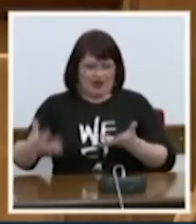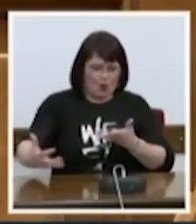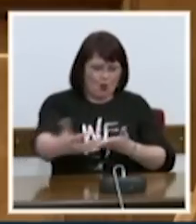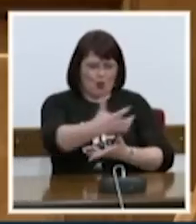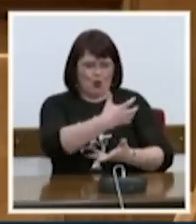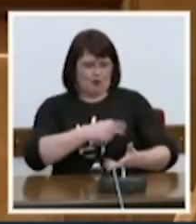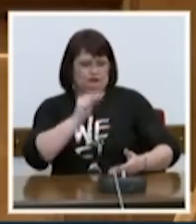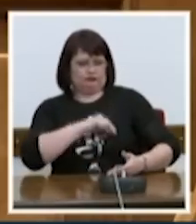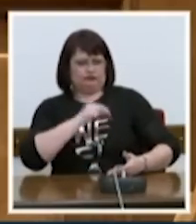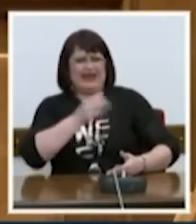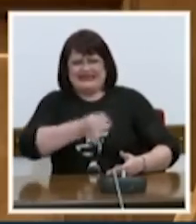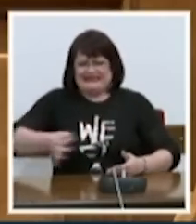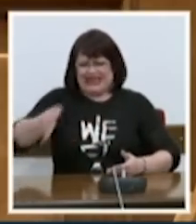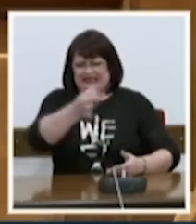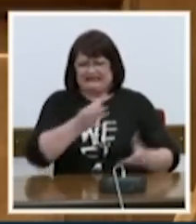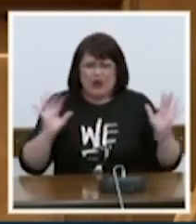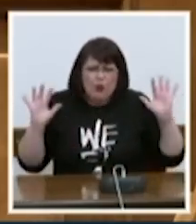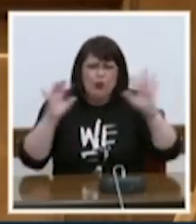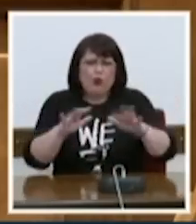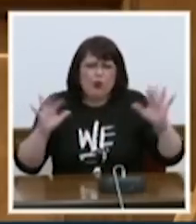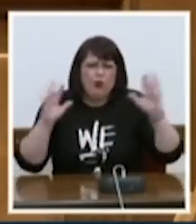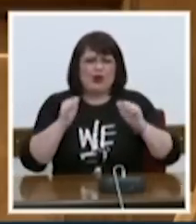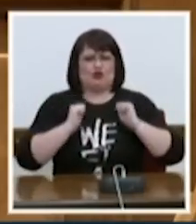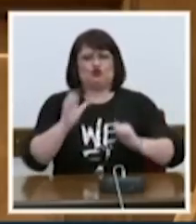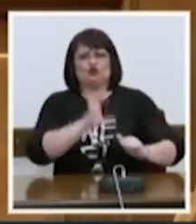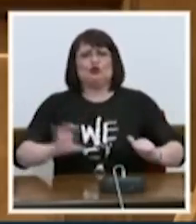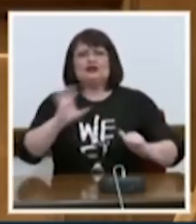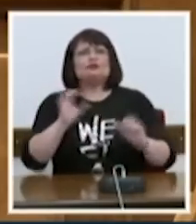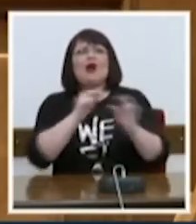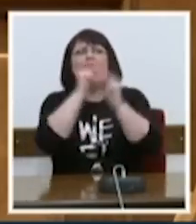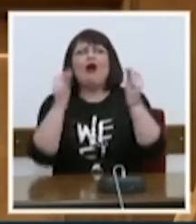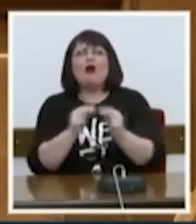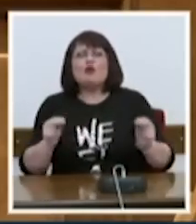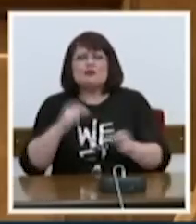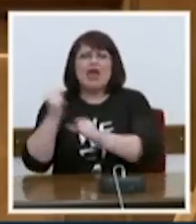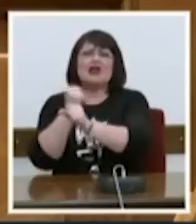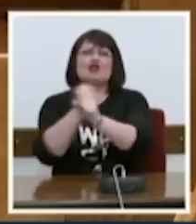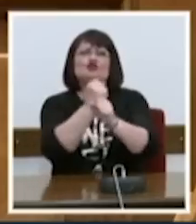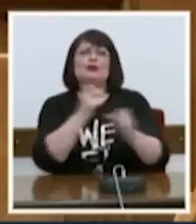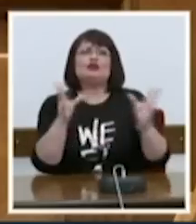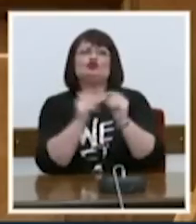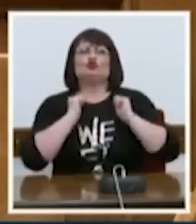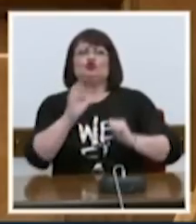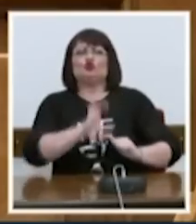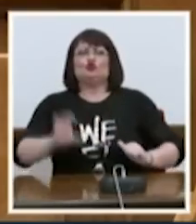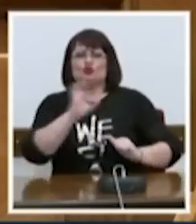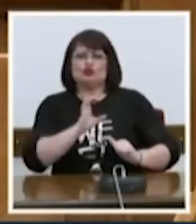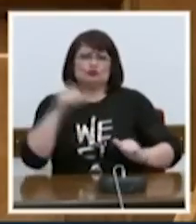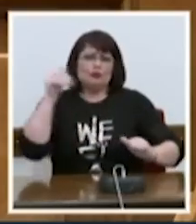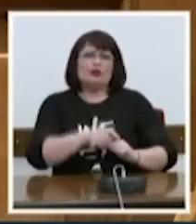βουλιάζουν τα νησιά μας και μας βουλιάζουν στην κυριολεξία και οι εργαζόμενοι στον τουρισμό, όπως ο σερβιτόρος στη